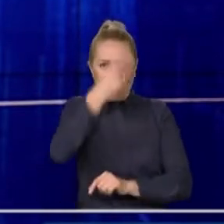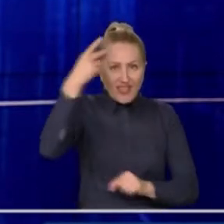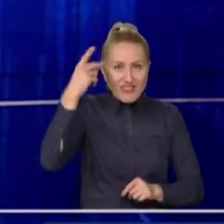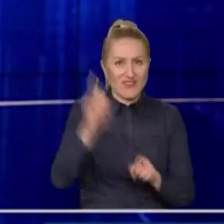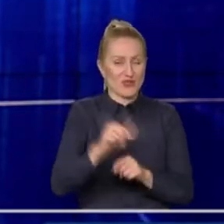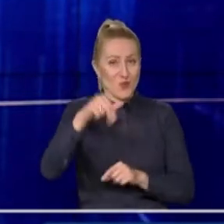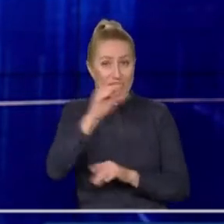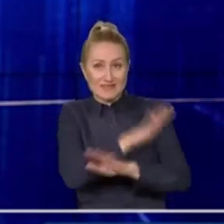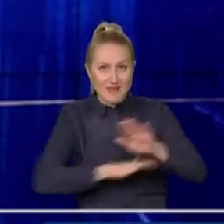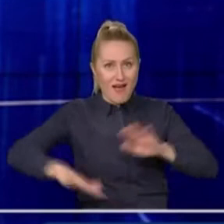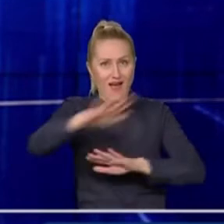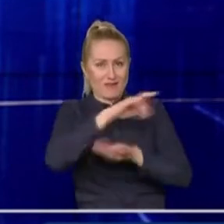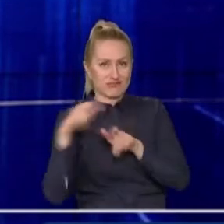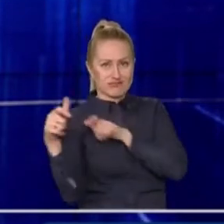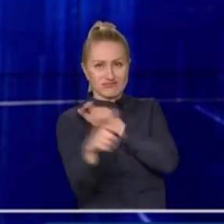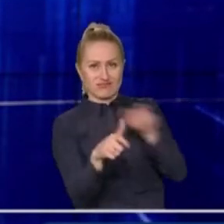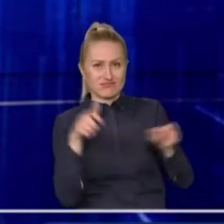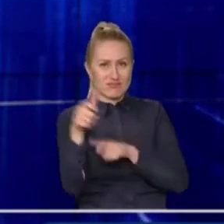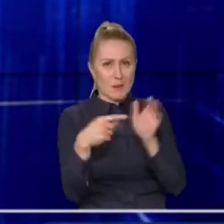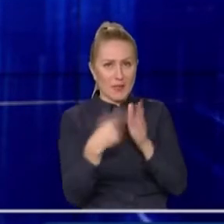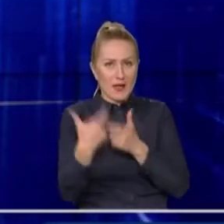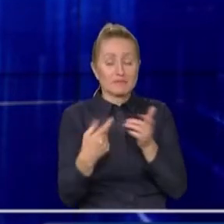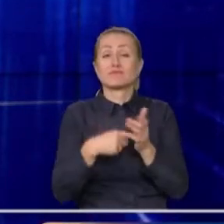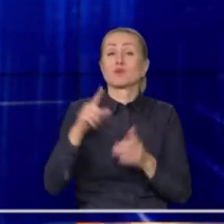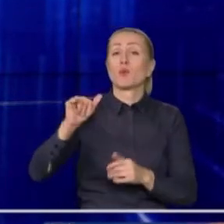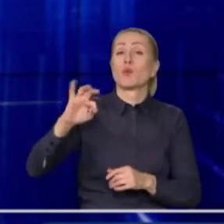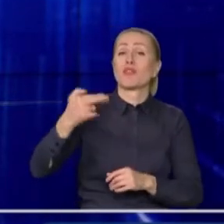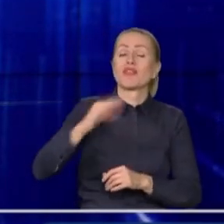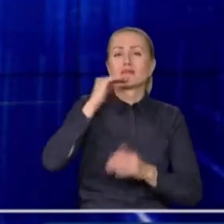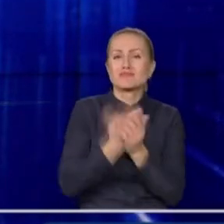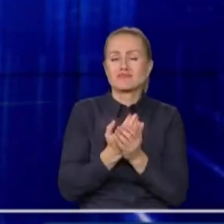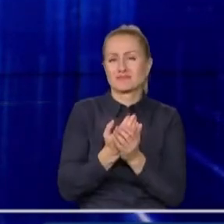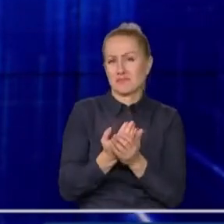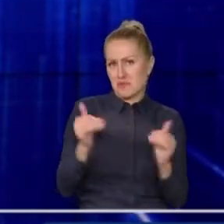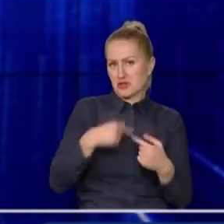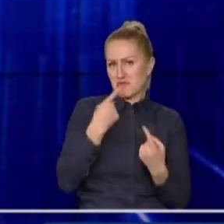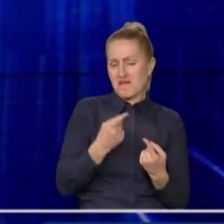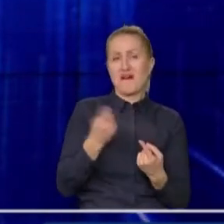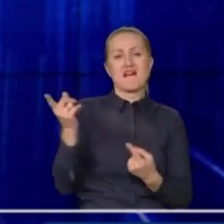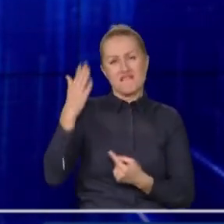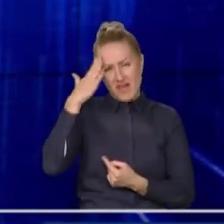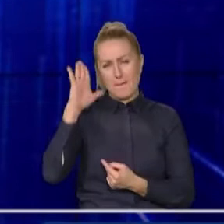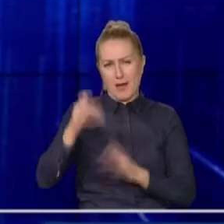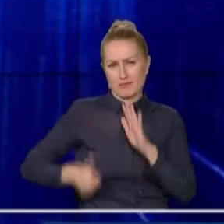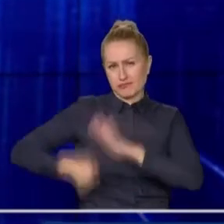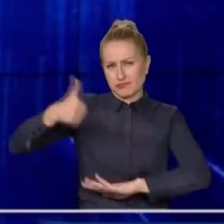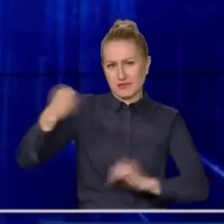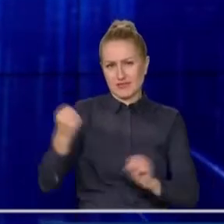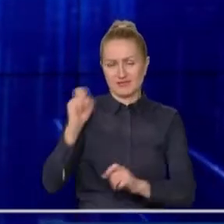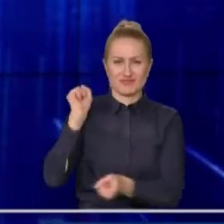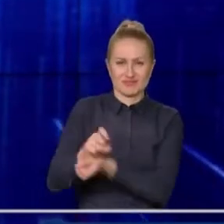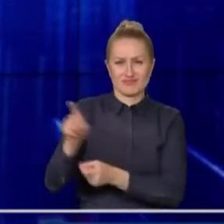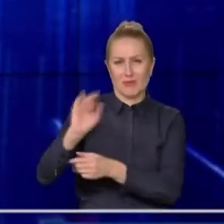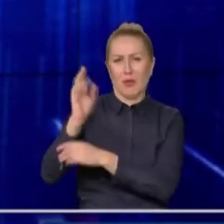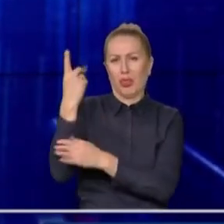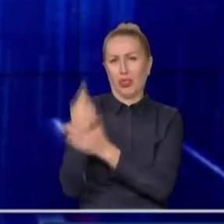na Unię Europejską. Putin zawsze może powiedzieć, wiemy, że ma całkowicie dominującą pozycję wobec